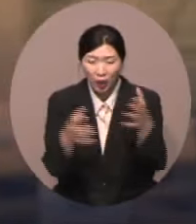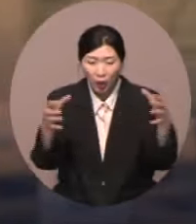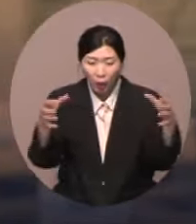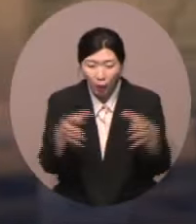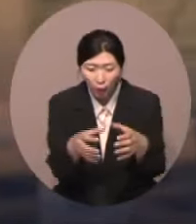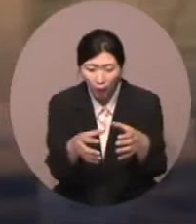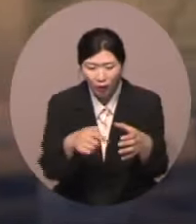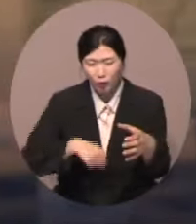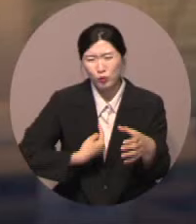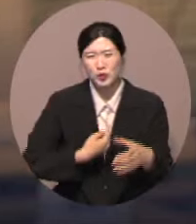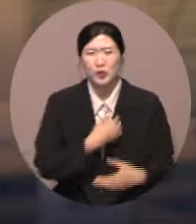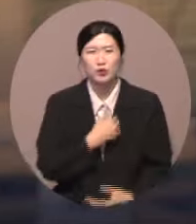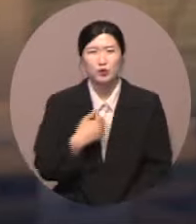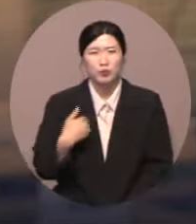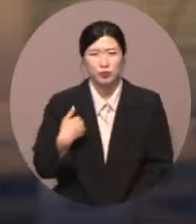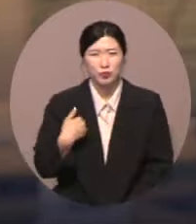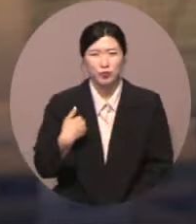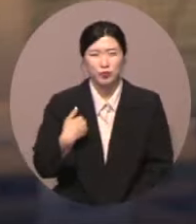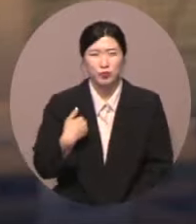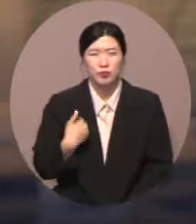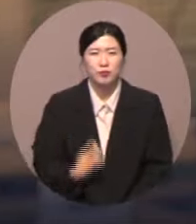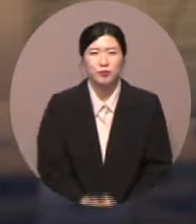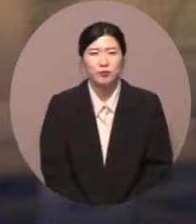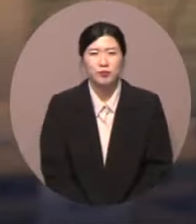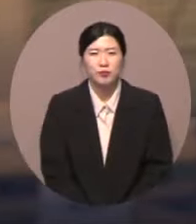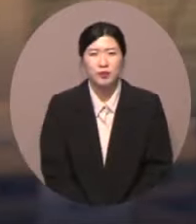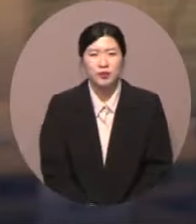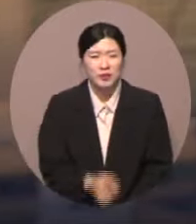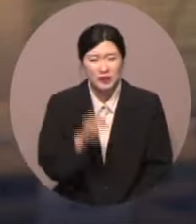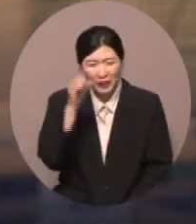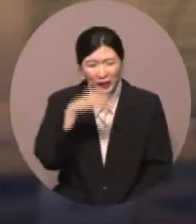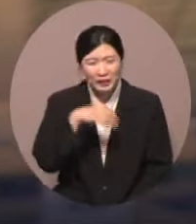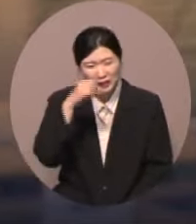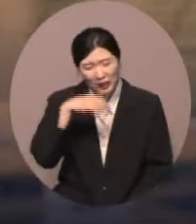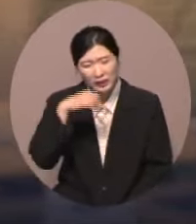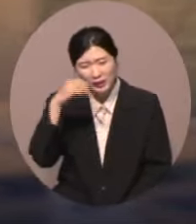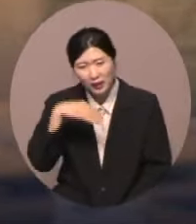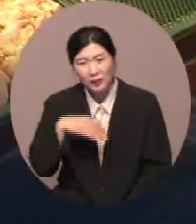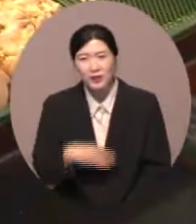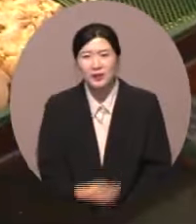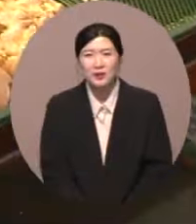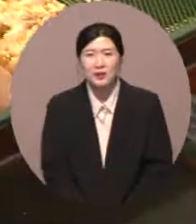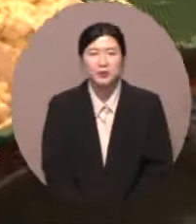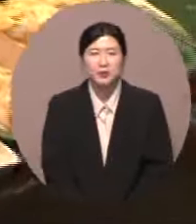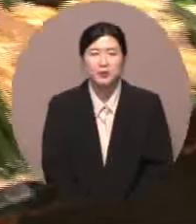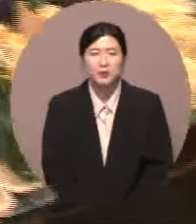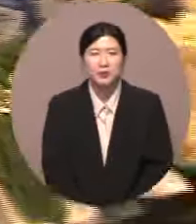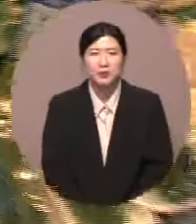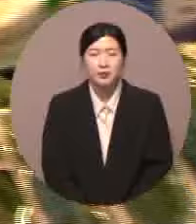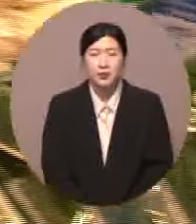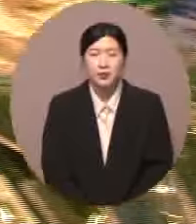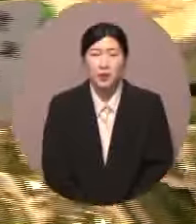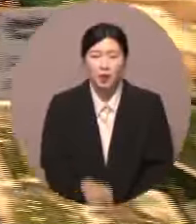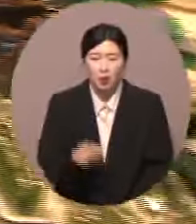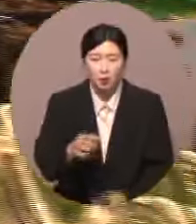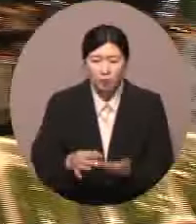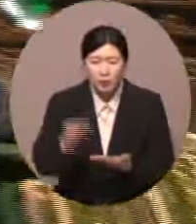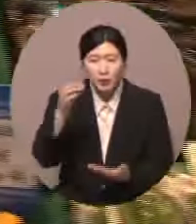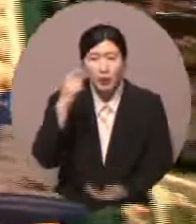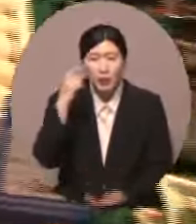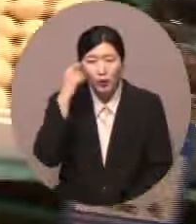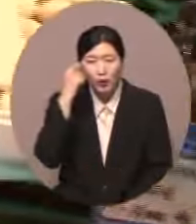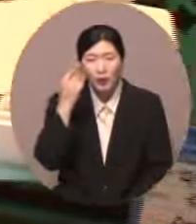혼자 먹으면 맞아. 그러니까 뭐 그냥 이렇게 눈으로만 쳐다보고 다니는 거지. 지난 7월 집중호우에